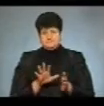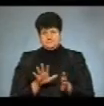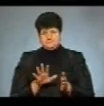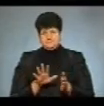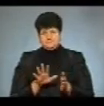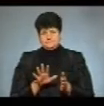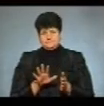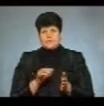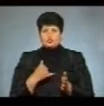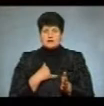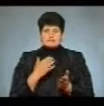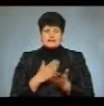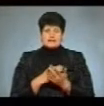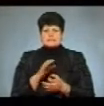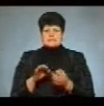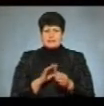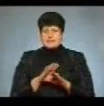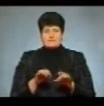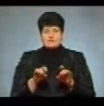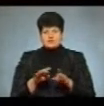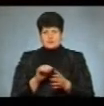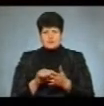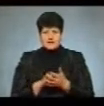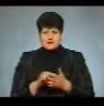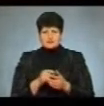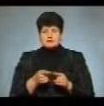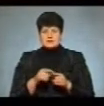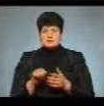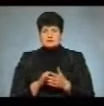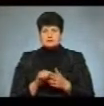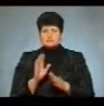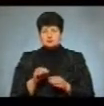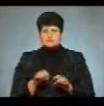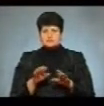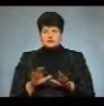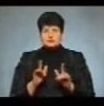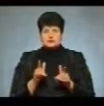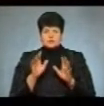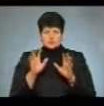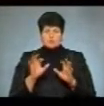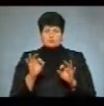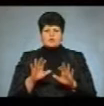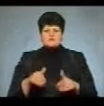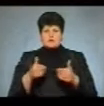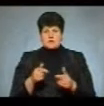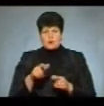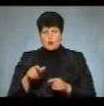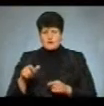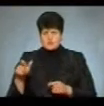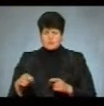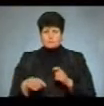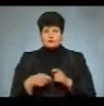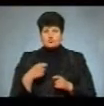нас є на залишку ряд невирішених матеріалів, але ці матеріали в основному будуть вирішувати згідно закону про звернення громадян. Тобто